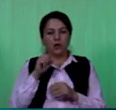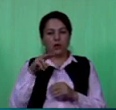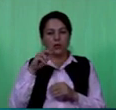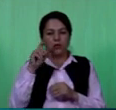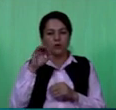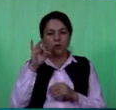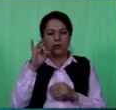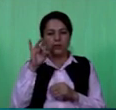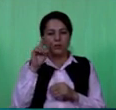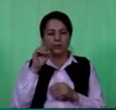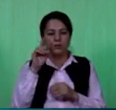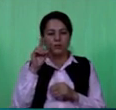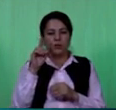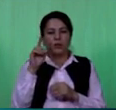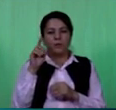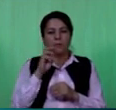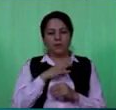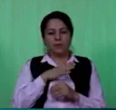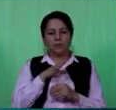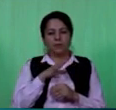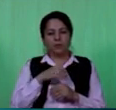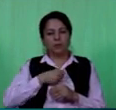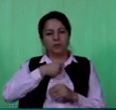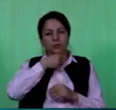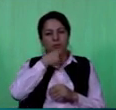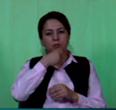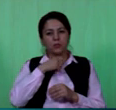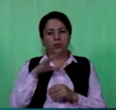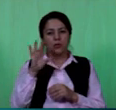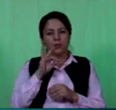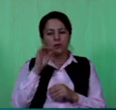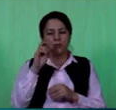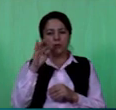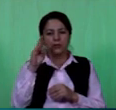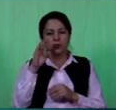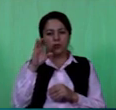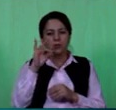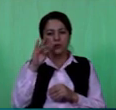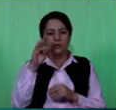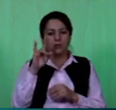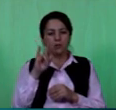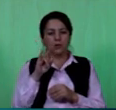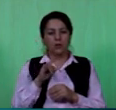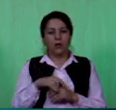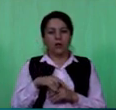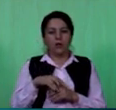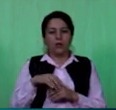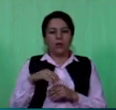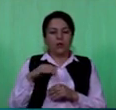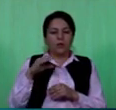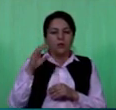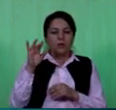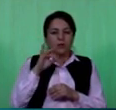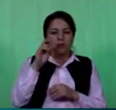абуали ибн сины и соответственно ребята абу али ибн сина был младше аль-хорезми